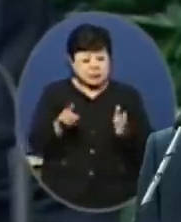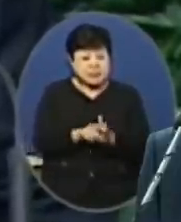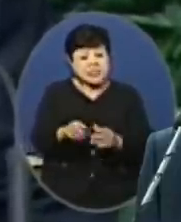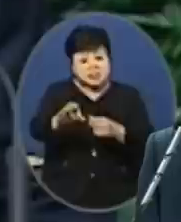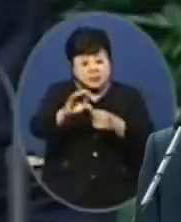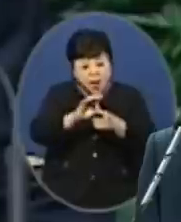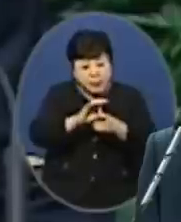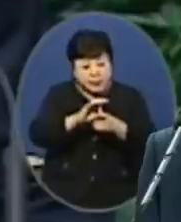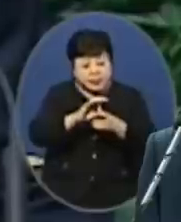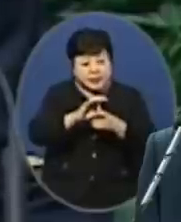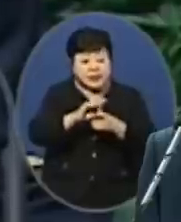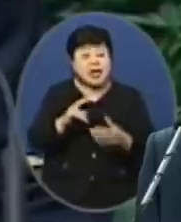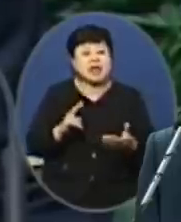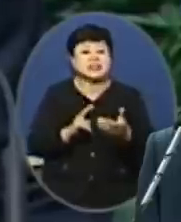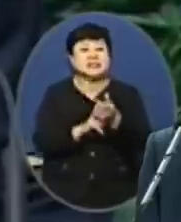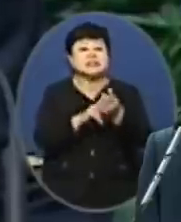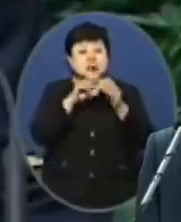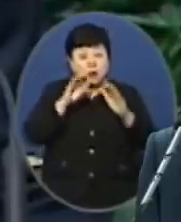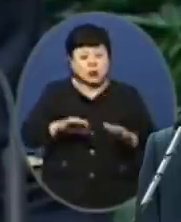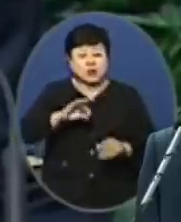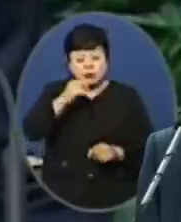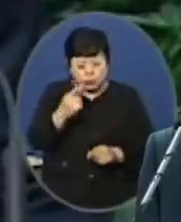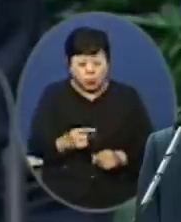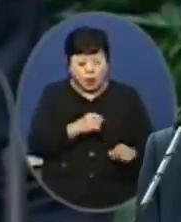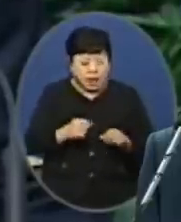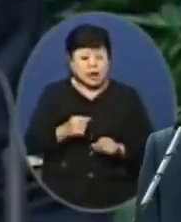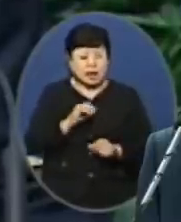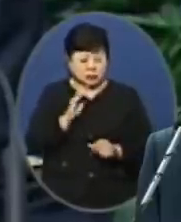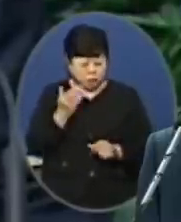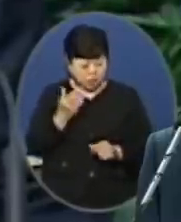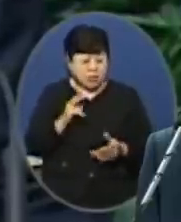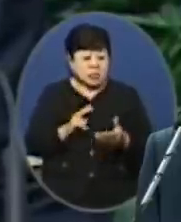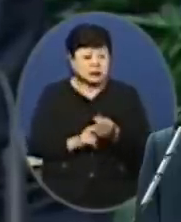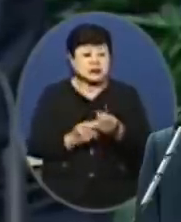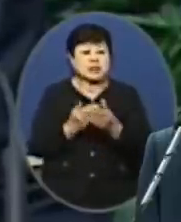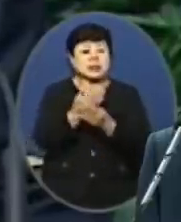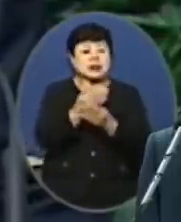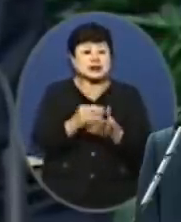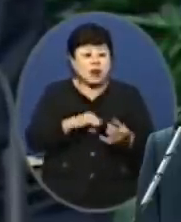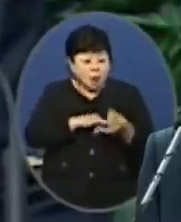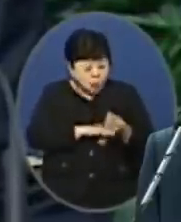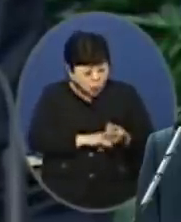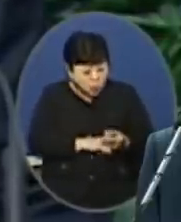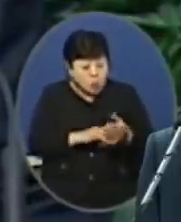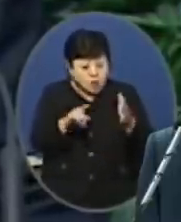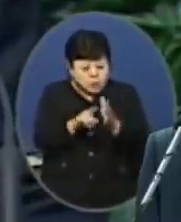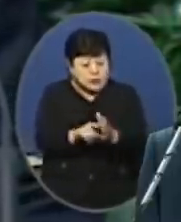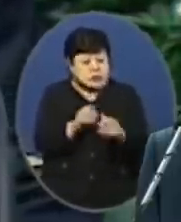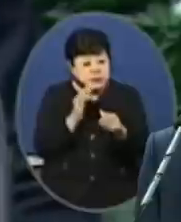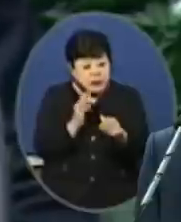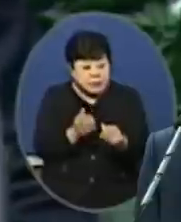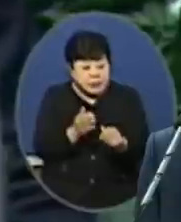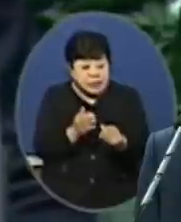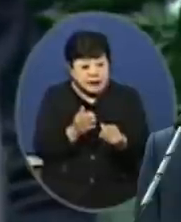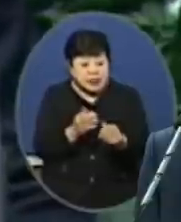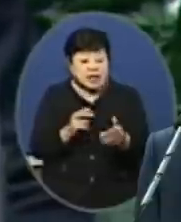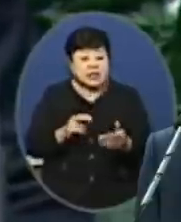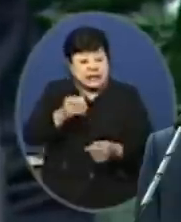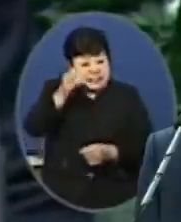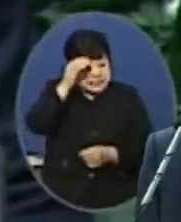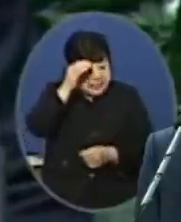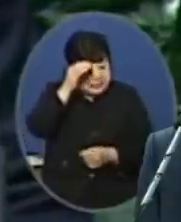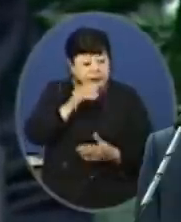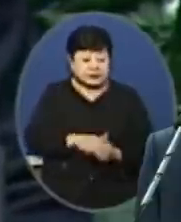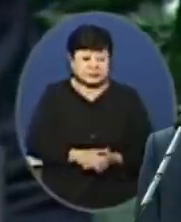믿으면 기적을 오늘날도 행하시는 것입니다. 기적이 일어날 것을 꼭 믿으십시오.